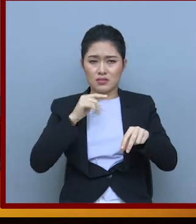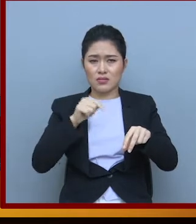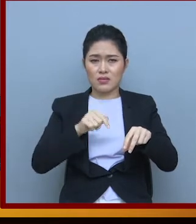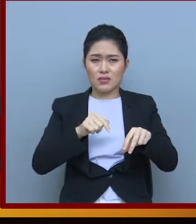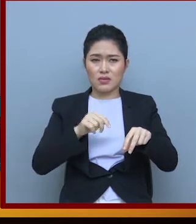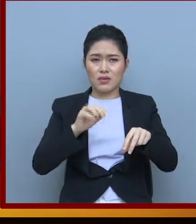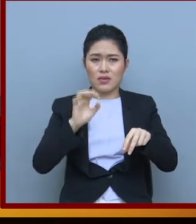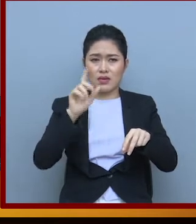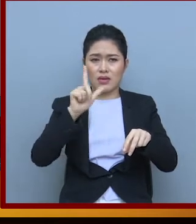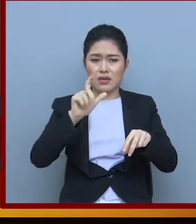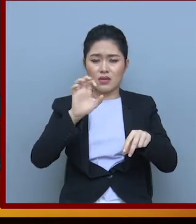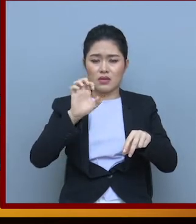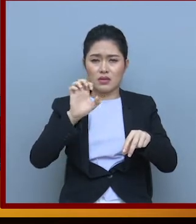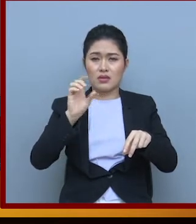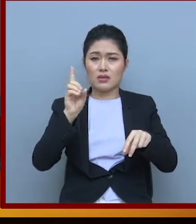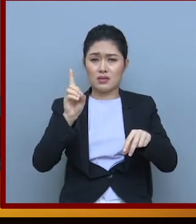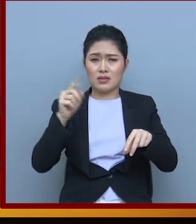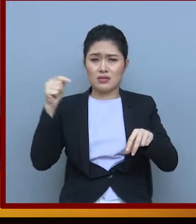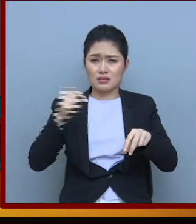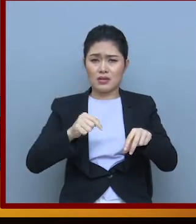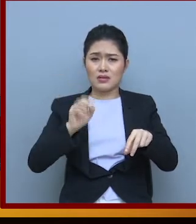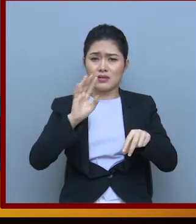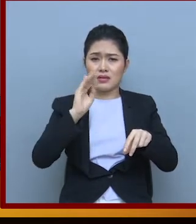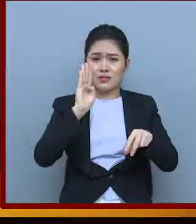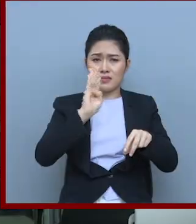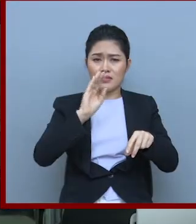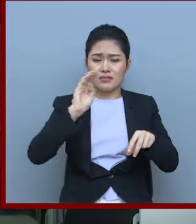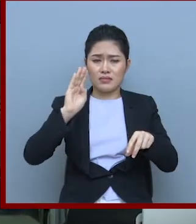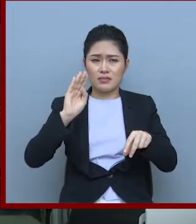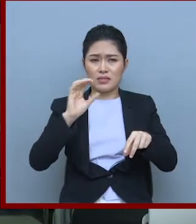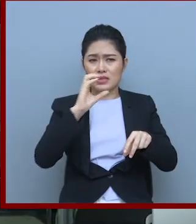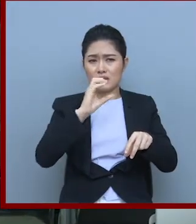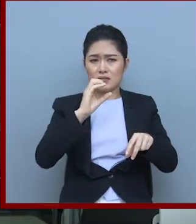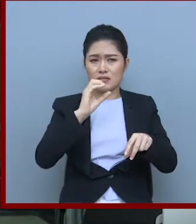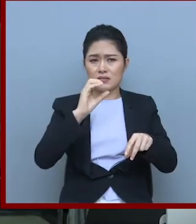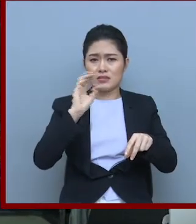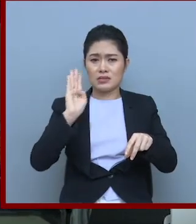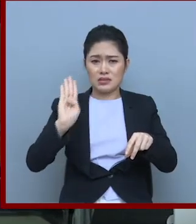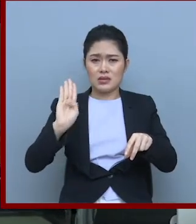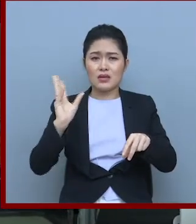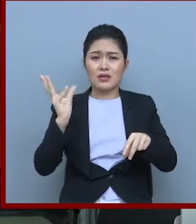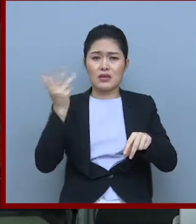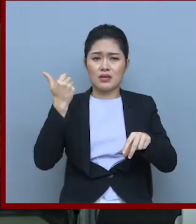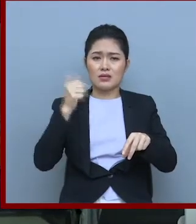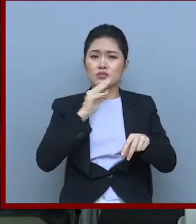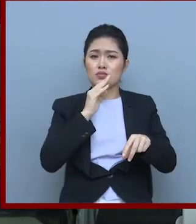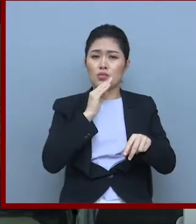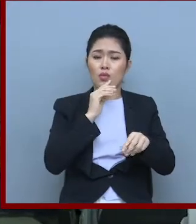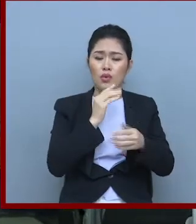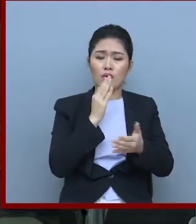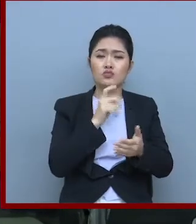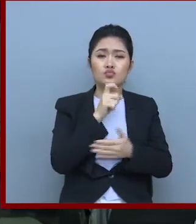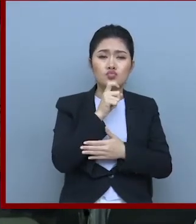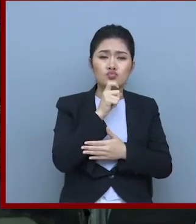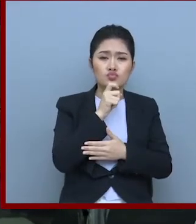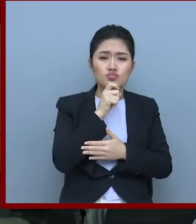ที่คำสั่ง LED เนี่ยก็คือเป็นขาอะไรครับ DC นะครับให้เป็น High งั้นแสดงว่ามันจะติด2วิใ